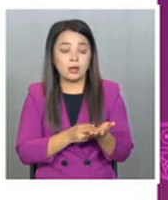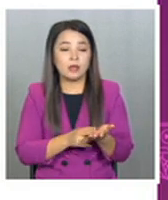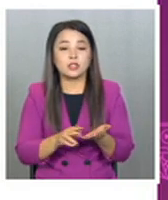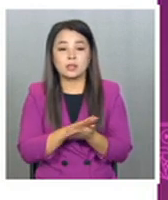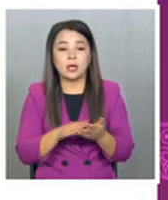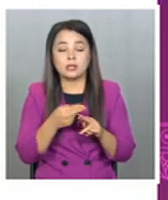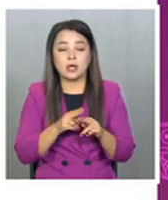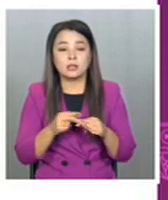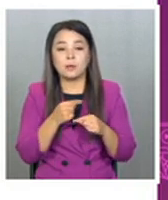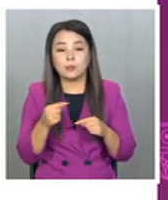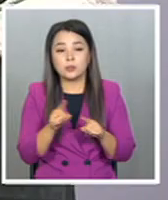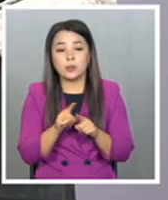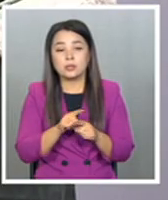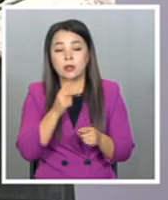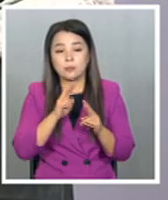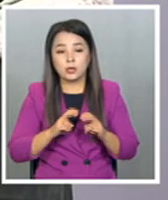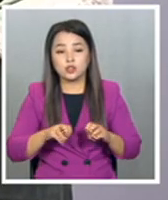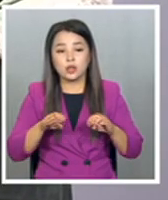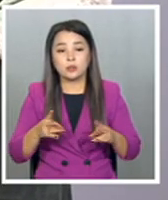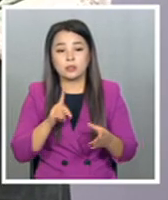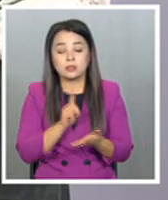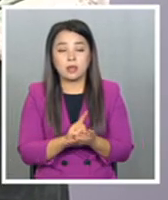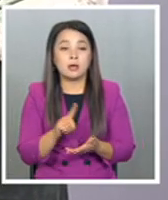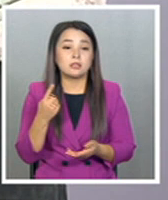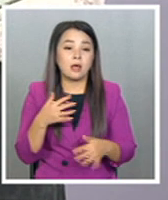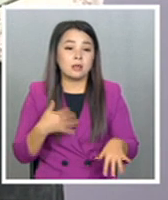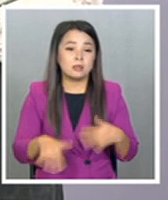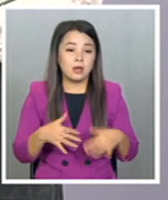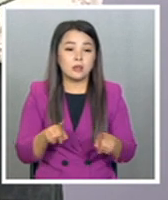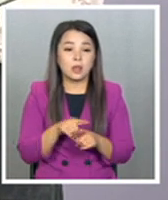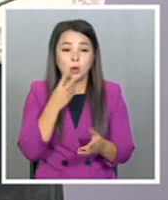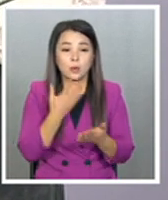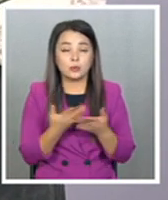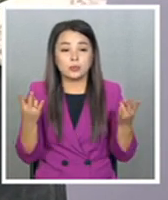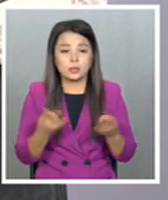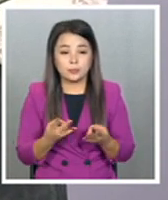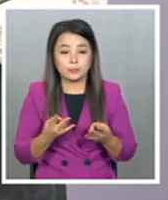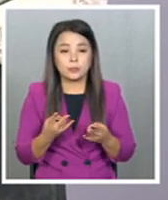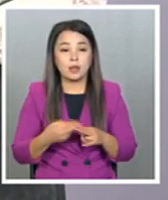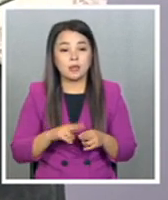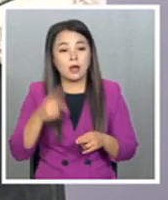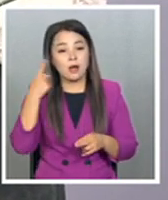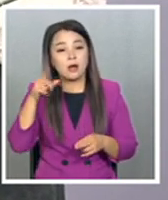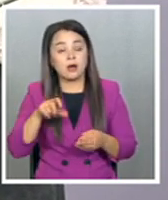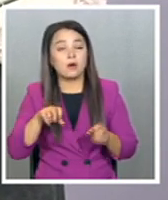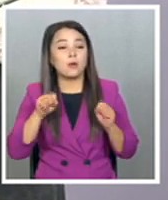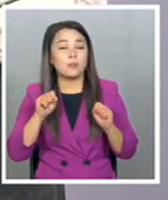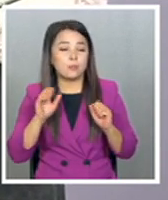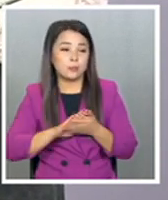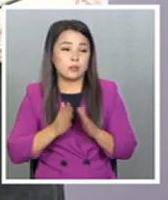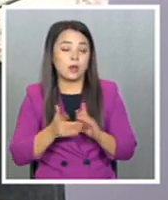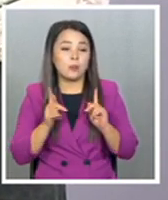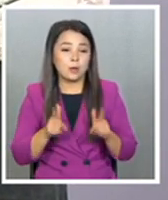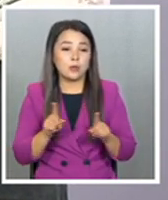қайшылықты шешімдерді қарастыру керек. Неліктен әлсіз екендігін көрсетуі қажет. Автордың мақылдауы өз күшінде